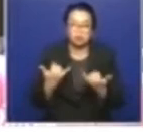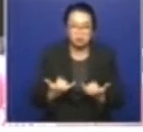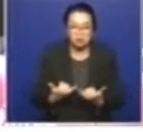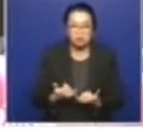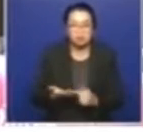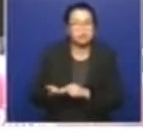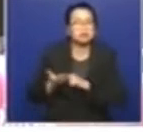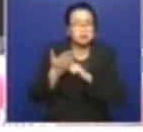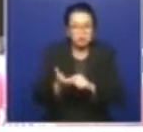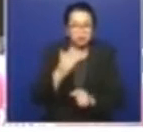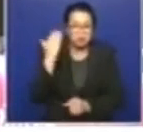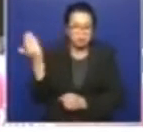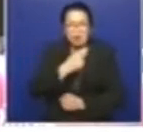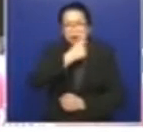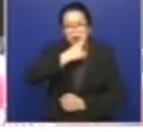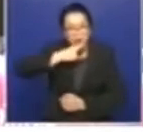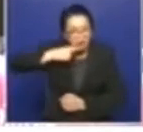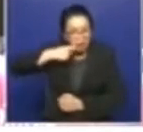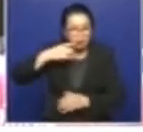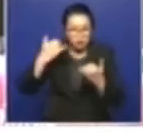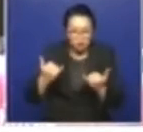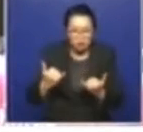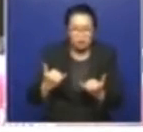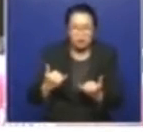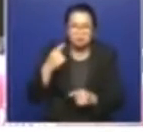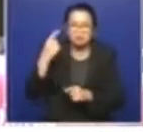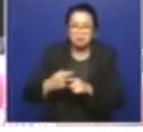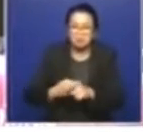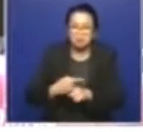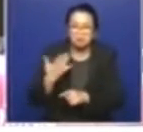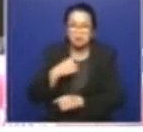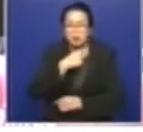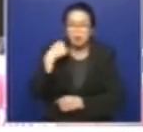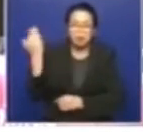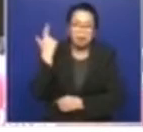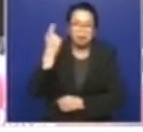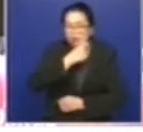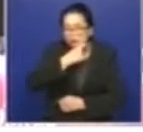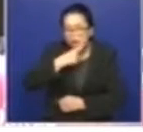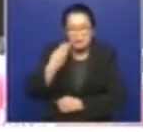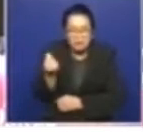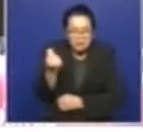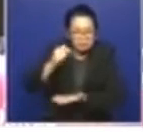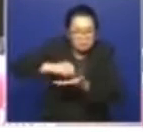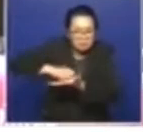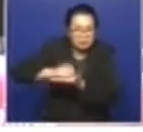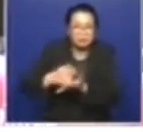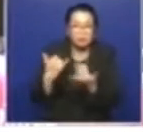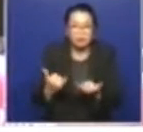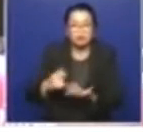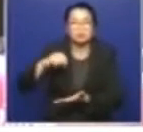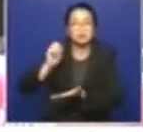แต่เนาะแรงตอนซัมเมอร์ท่านก็ภัยแรงก็รีบครับวันนี้เพิ่งอนุมั